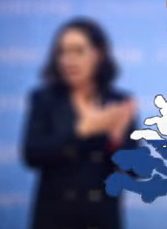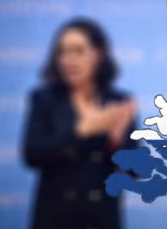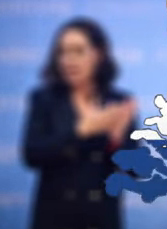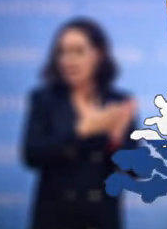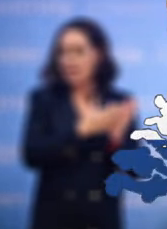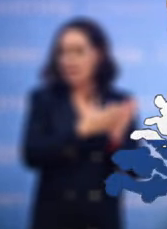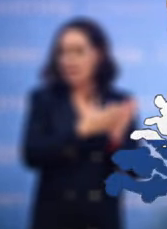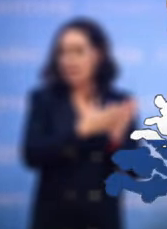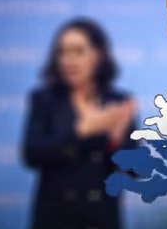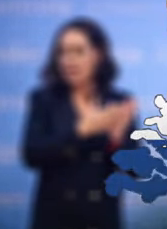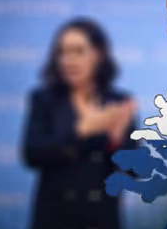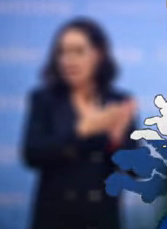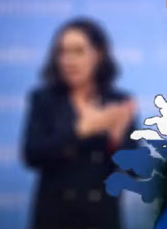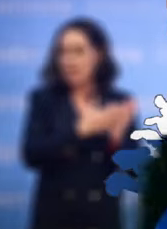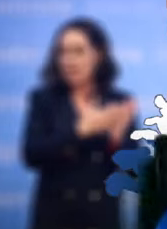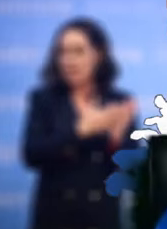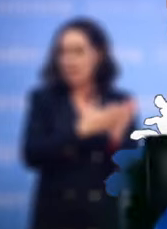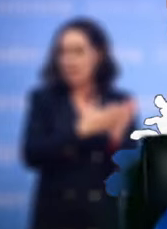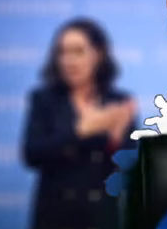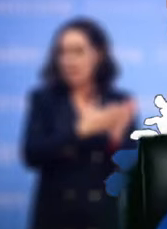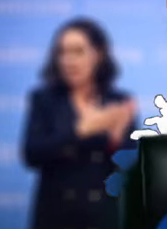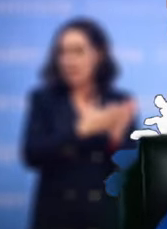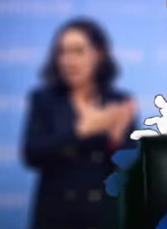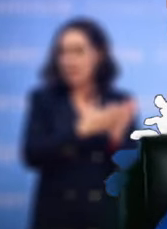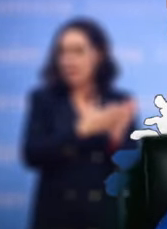zijn met 5 personen per dag